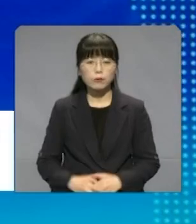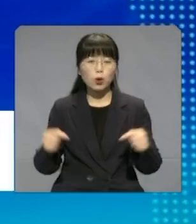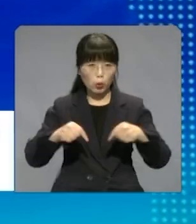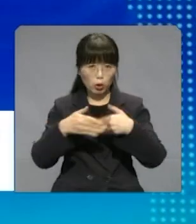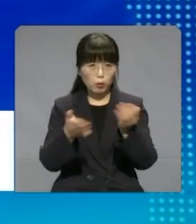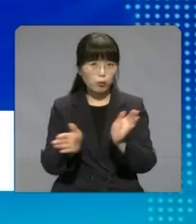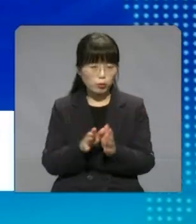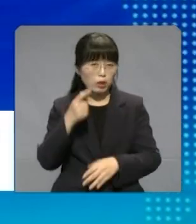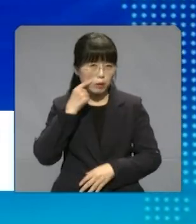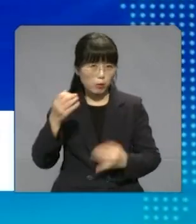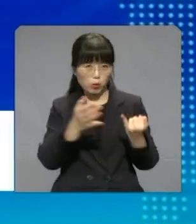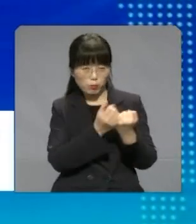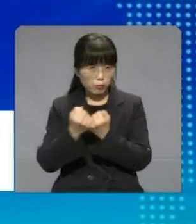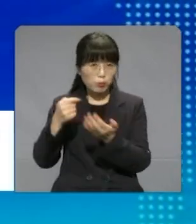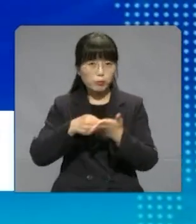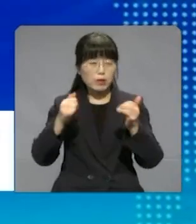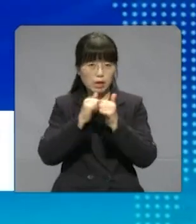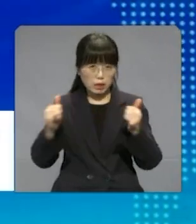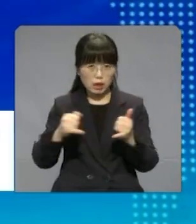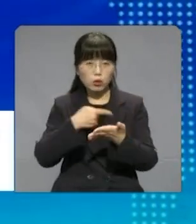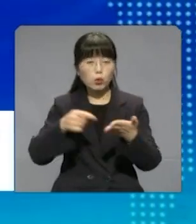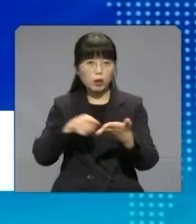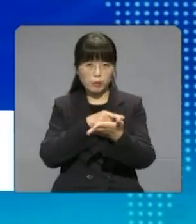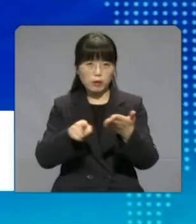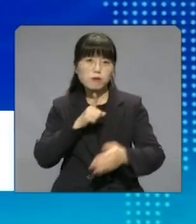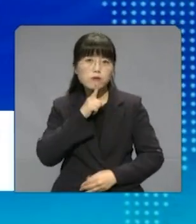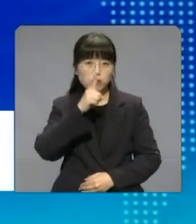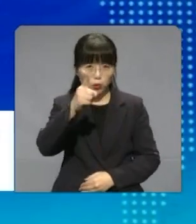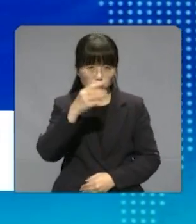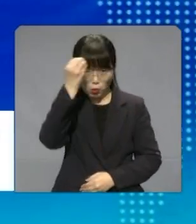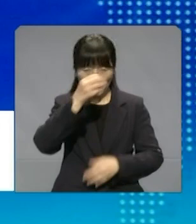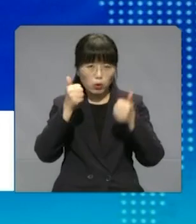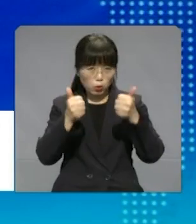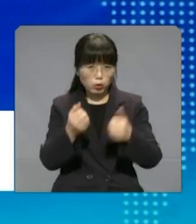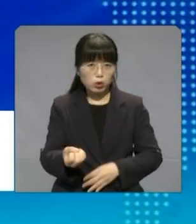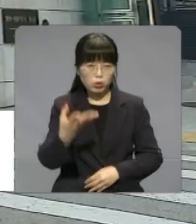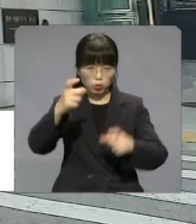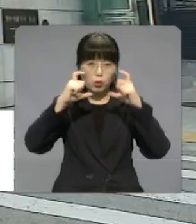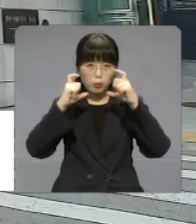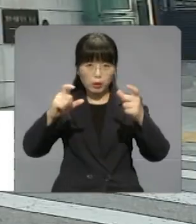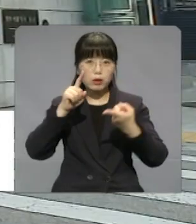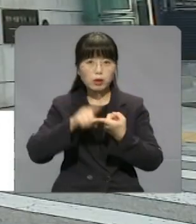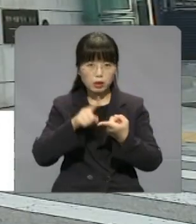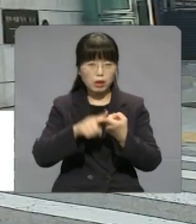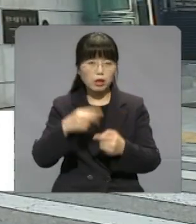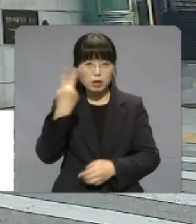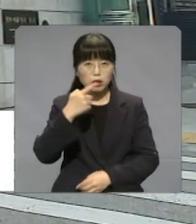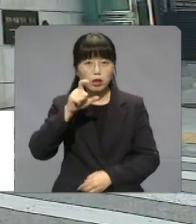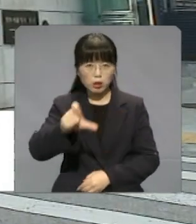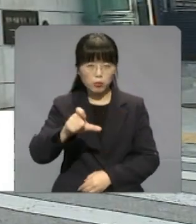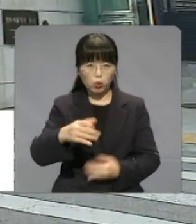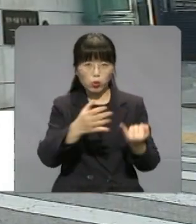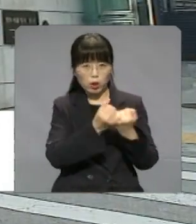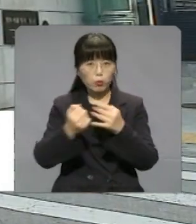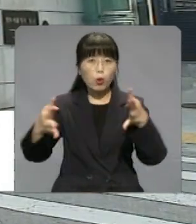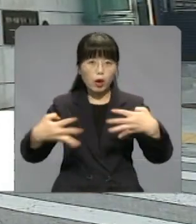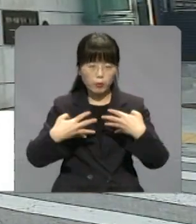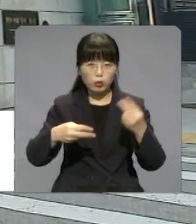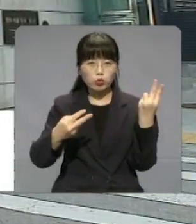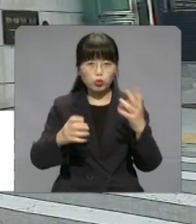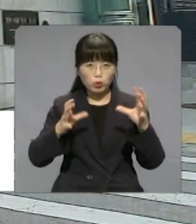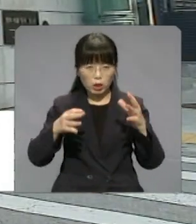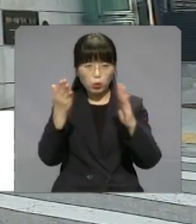외교부는 일본군 위안부 피해자들의 손해배상 청구 소송 항소심 승소 판결에 대해 2015년 위안부 하의를